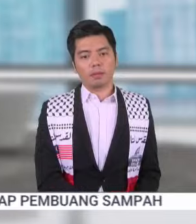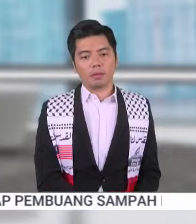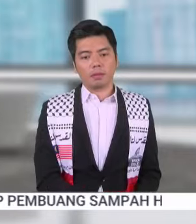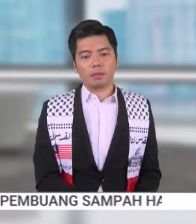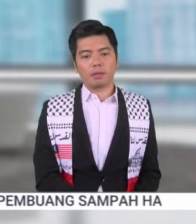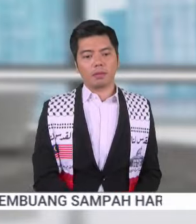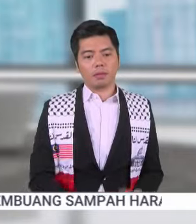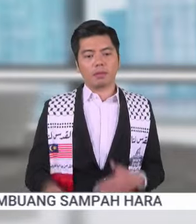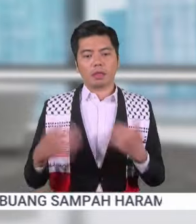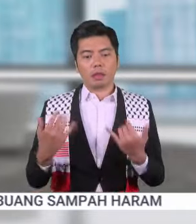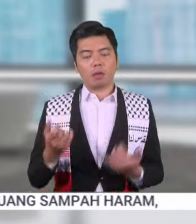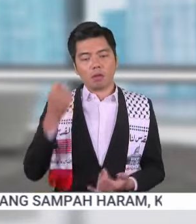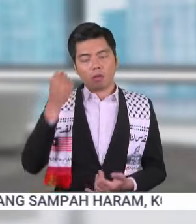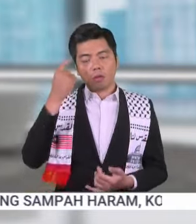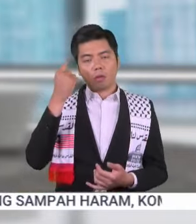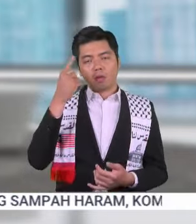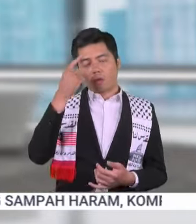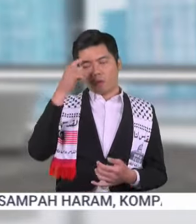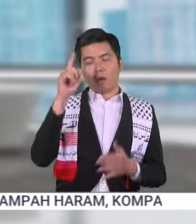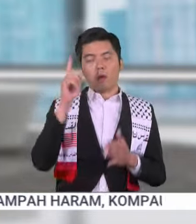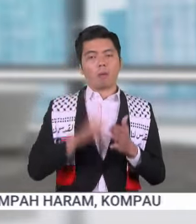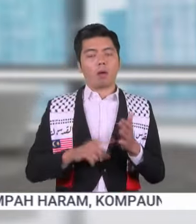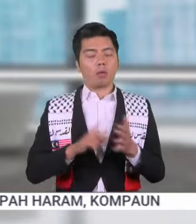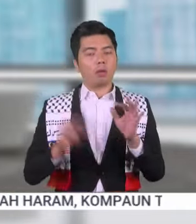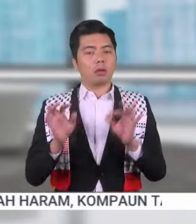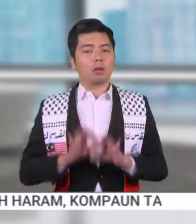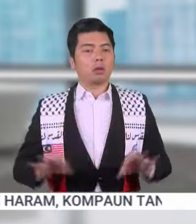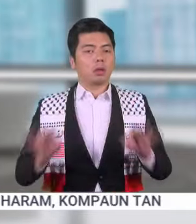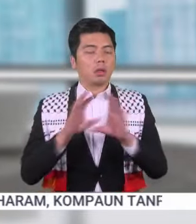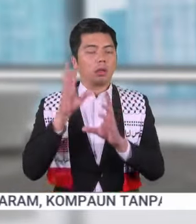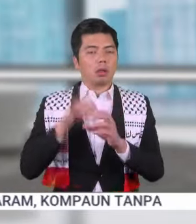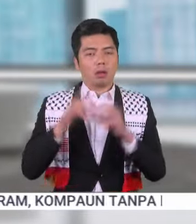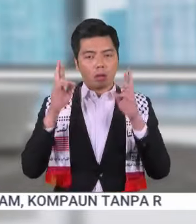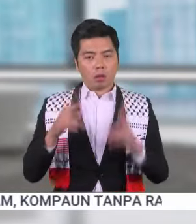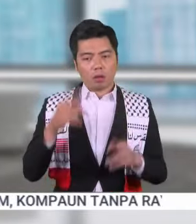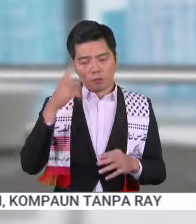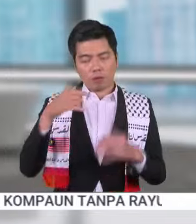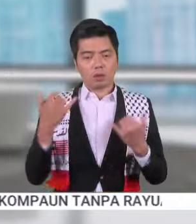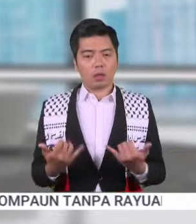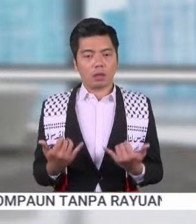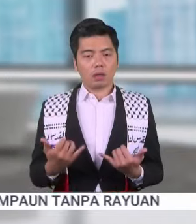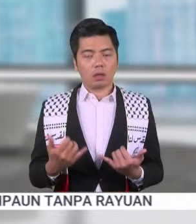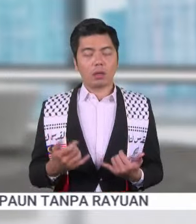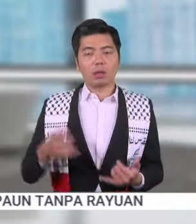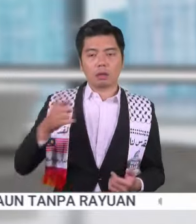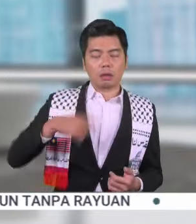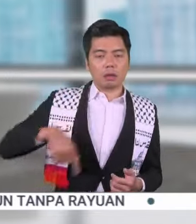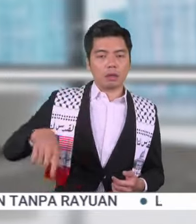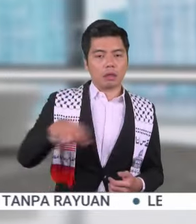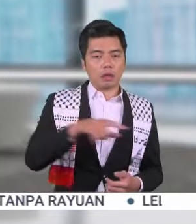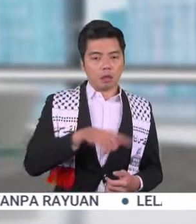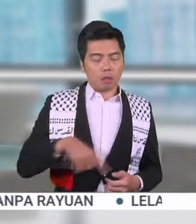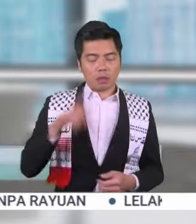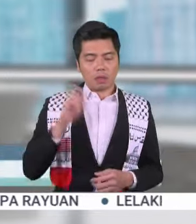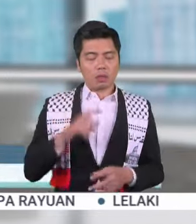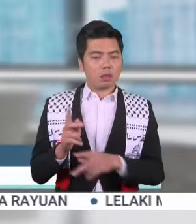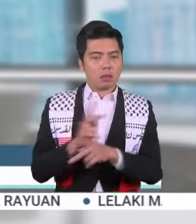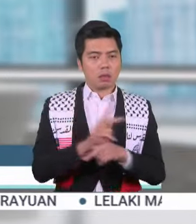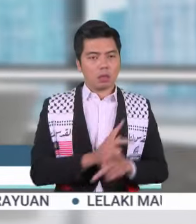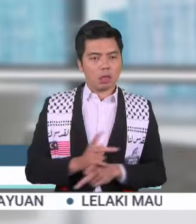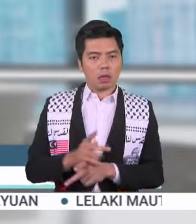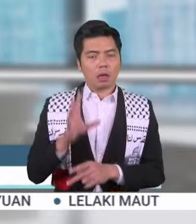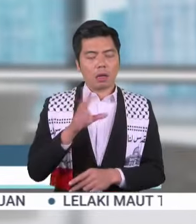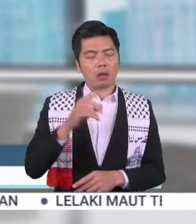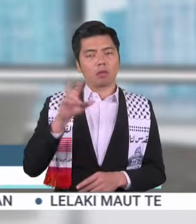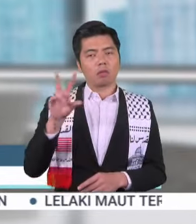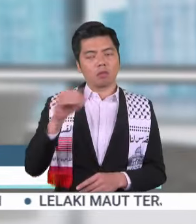Menyantuni pengundi dan memahami keperluan rakyat perlu dilakukan sepanjang masa. Ia bagi memastikan nasib mereka terus dibela dan tidak